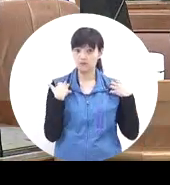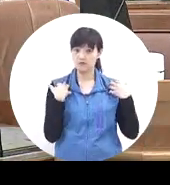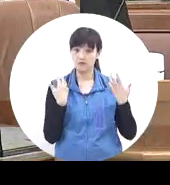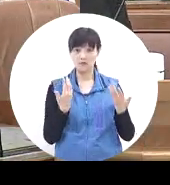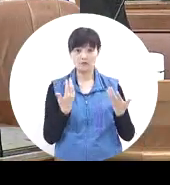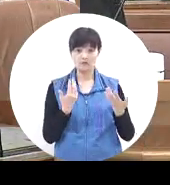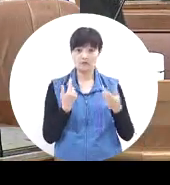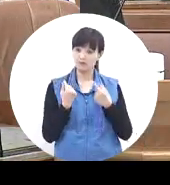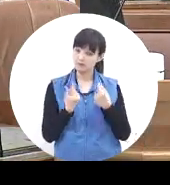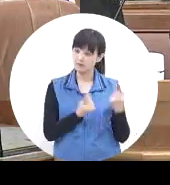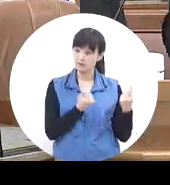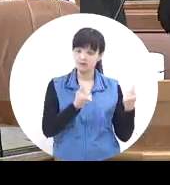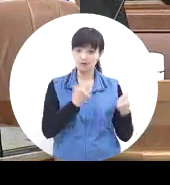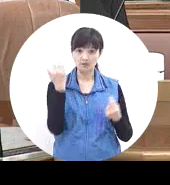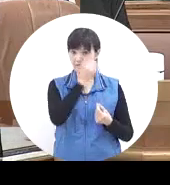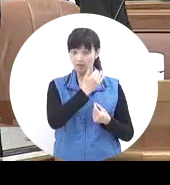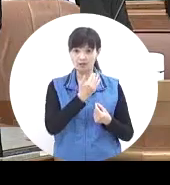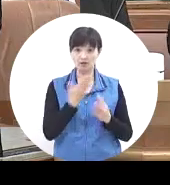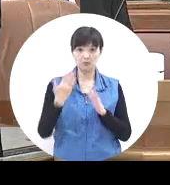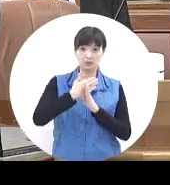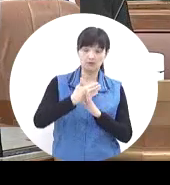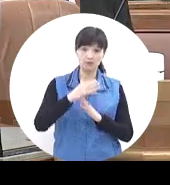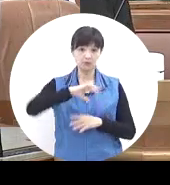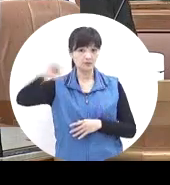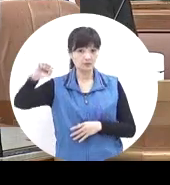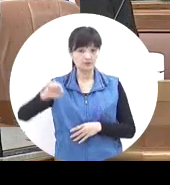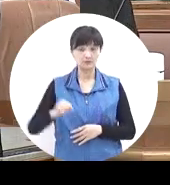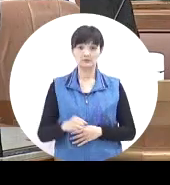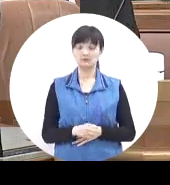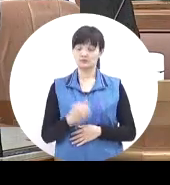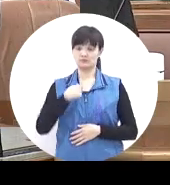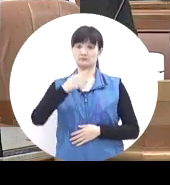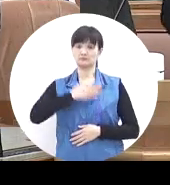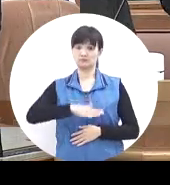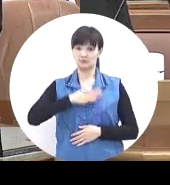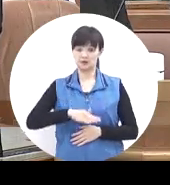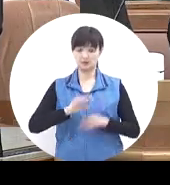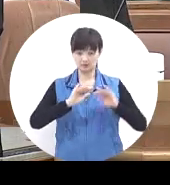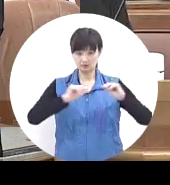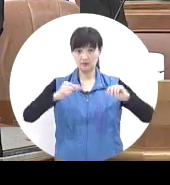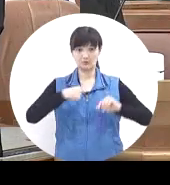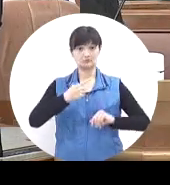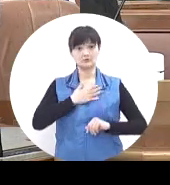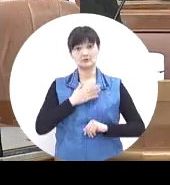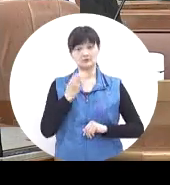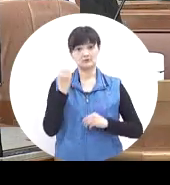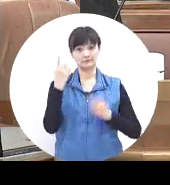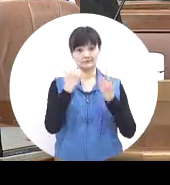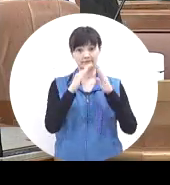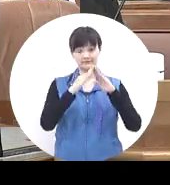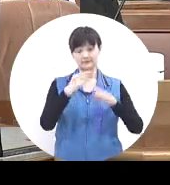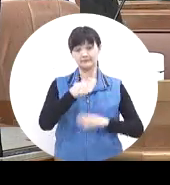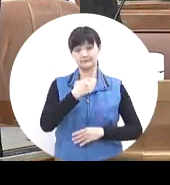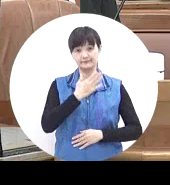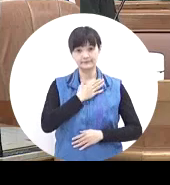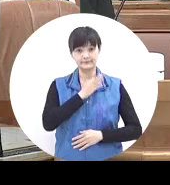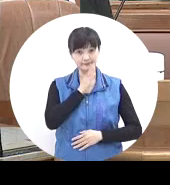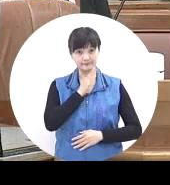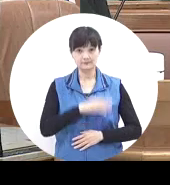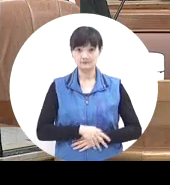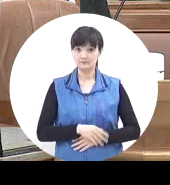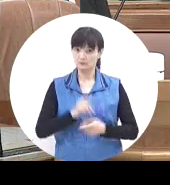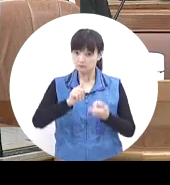长你知道吗？ 我知道啊，啊，地人的啊。 没啊，地是咱地是咱新北市市民的